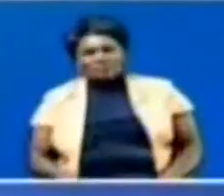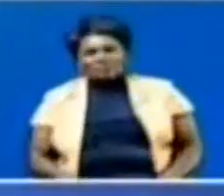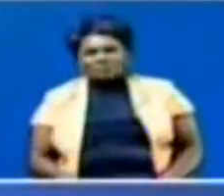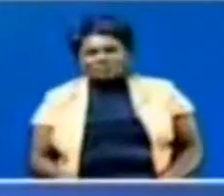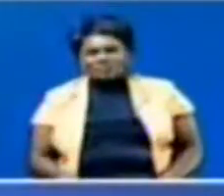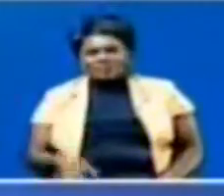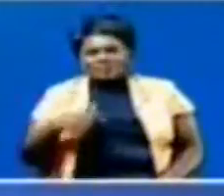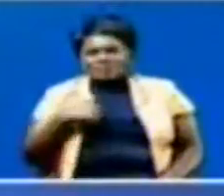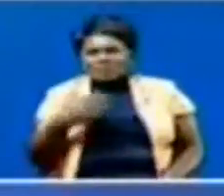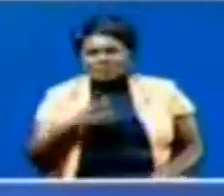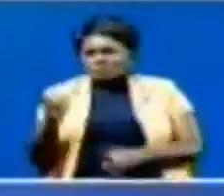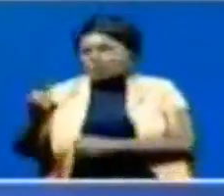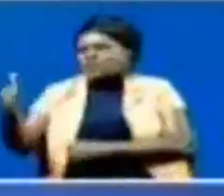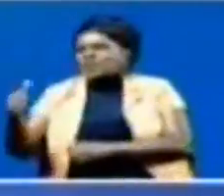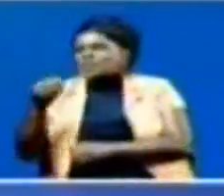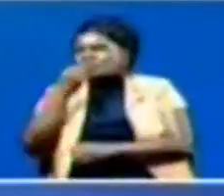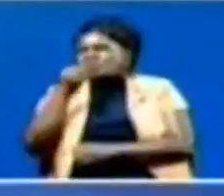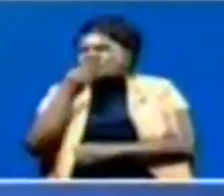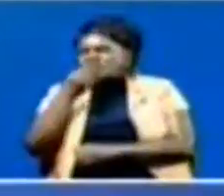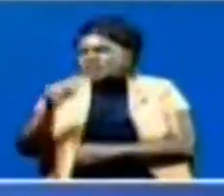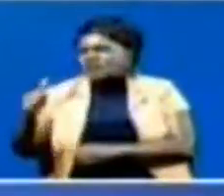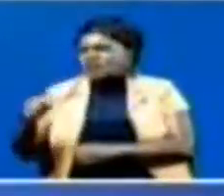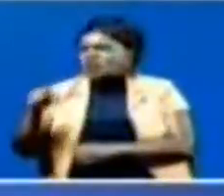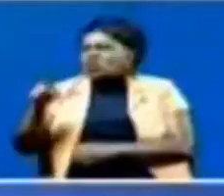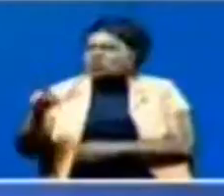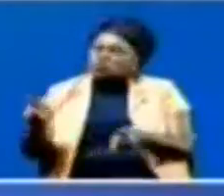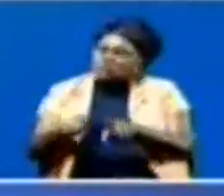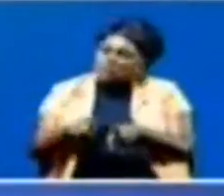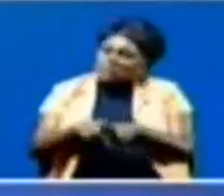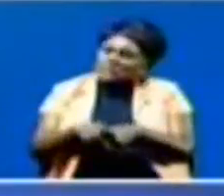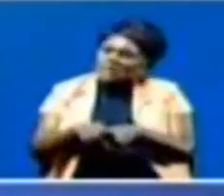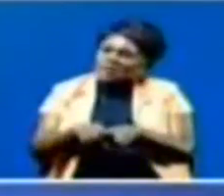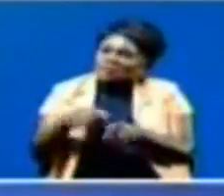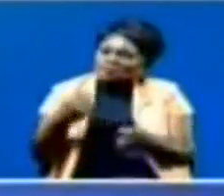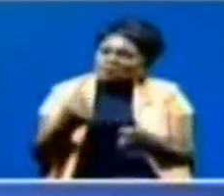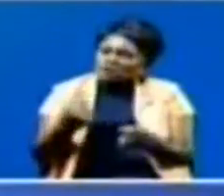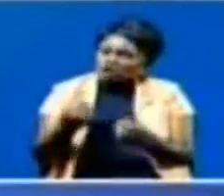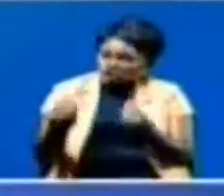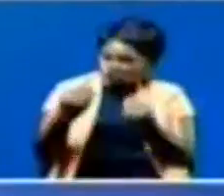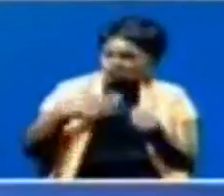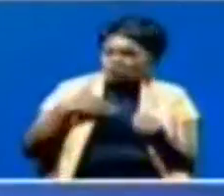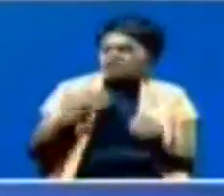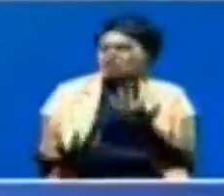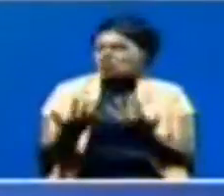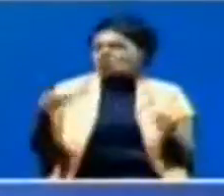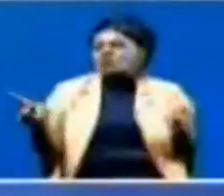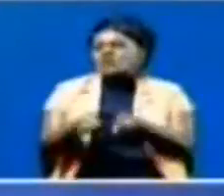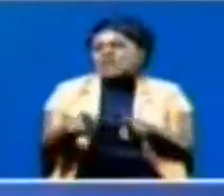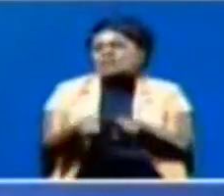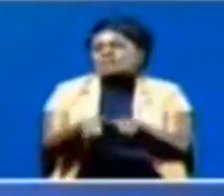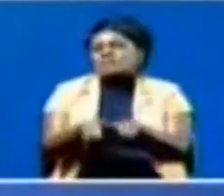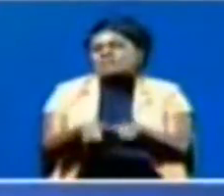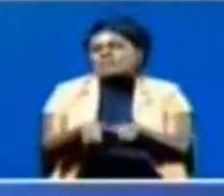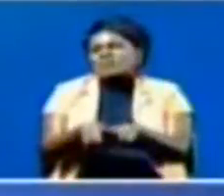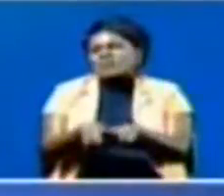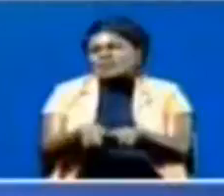hapa ni kama mimi ninakwenda kwa mtu fulani ninakula chakula cha bibi wa fulani basi wewe mbona huniambii nikapika hivyo kama mimi pengine sijui nifundishe okay